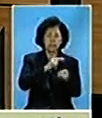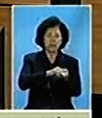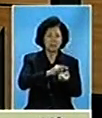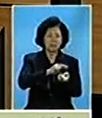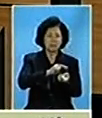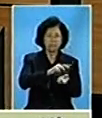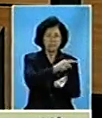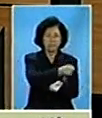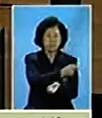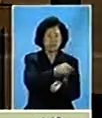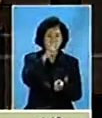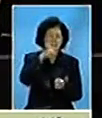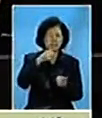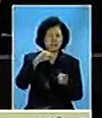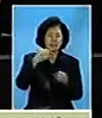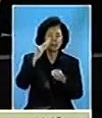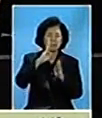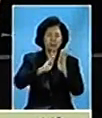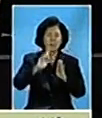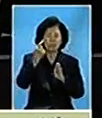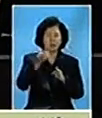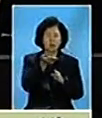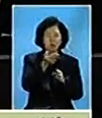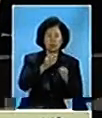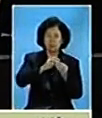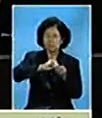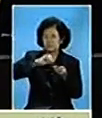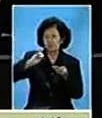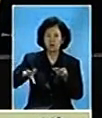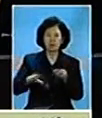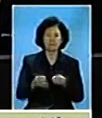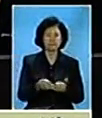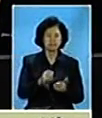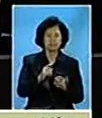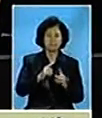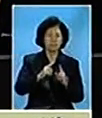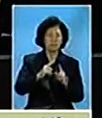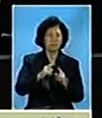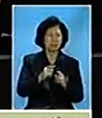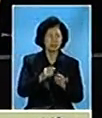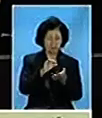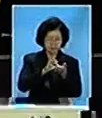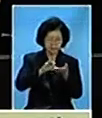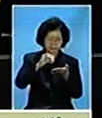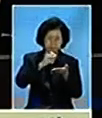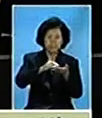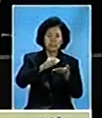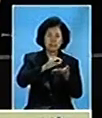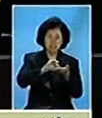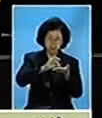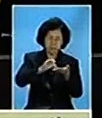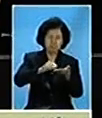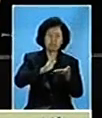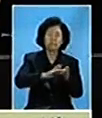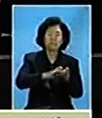หมดนะครับขอบคุณครับ ก็เพื่อให้การบันทึกการประชุมนะฮะผมขออ่านนี้นะครับว่าท่านกิจขอถอนนะคำแปล